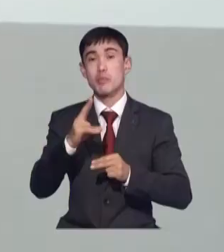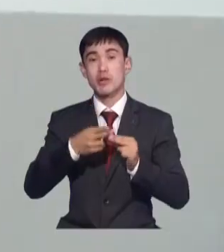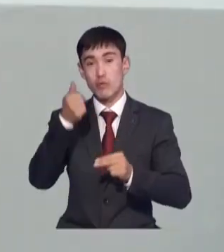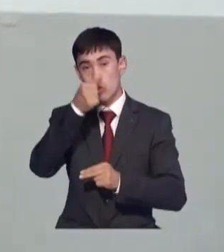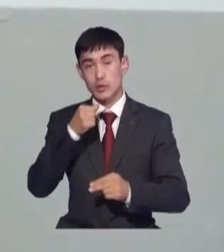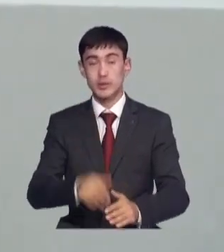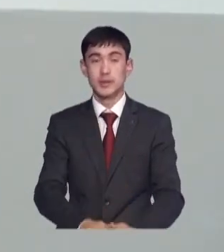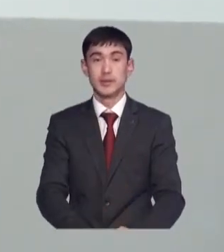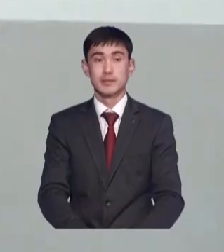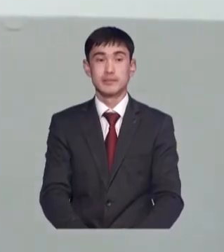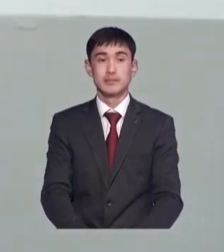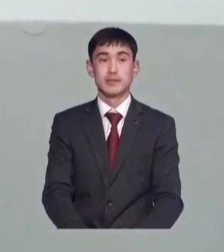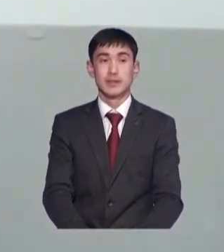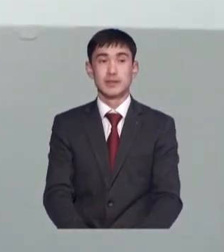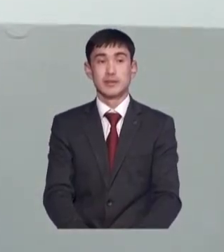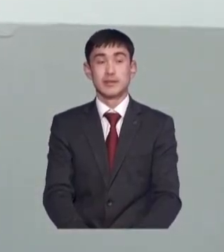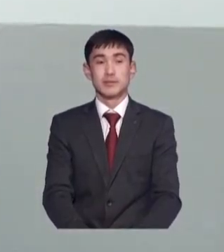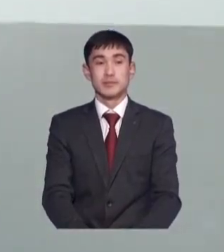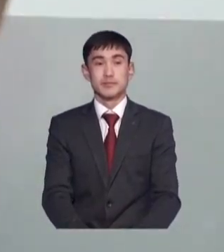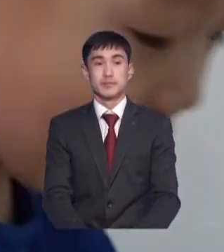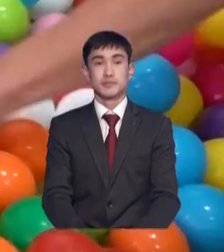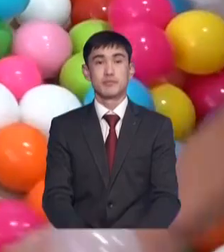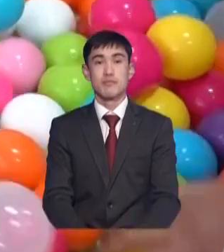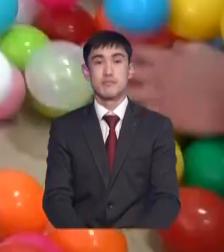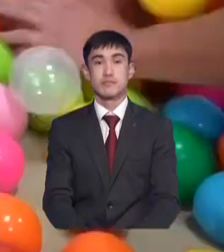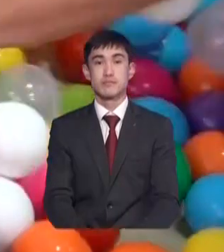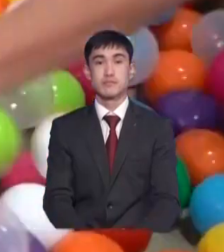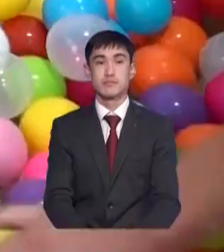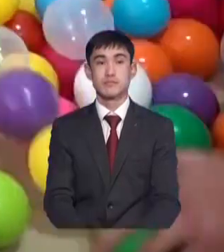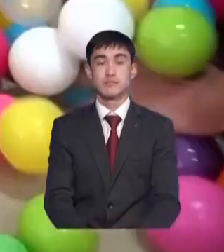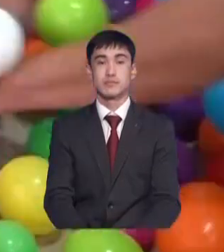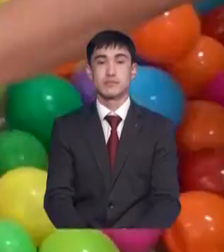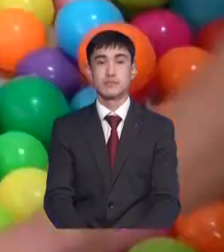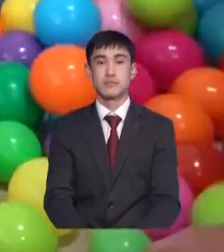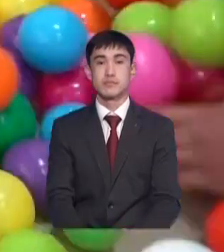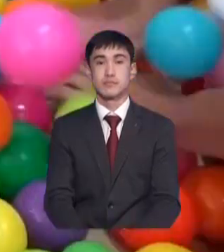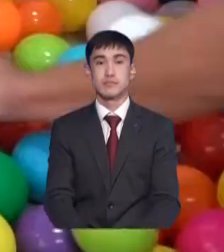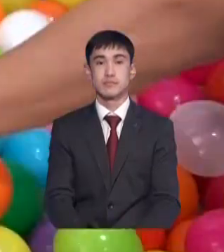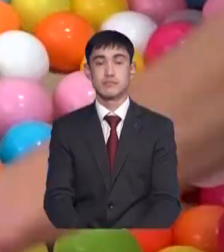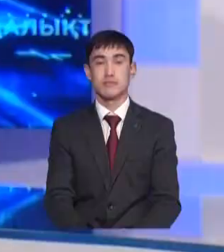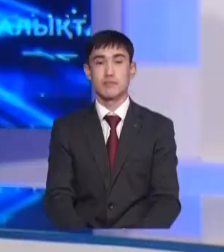года. Карина Закриева, Нурай Базархан, Алику Анышев, телерадиокомпания ЖИТУСУ.